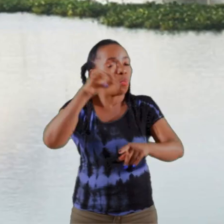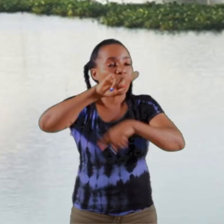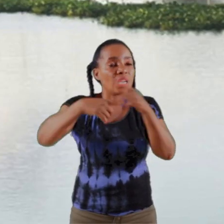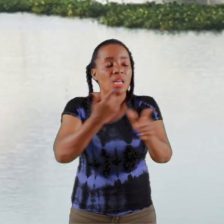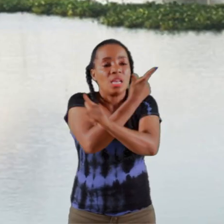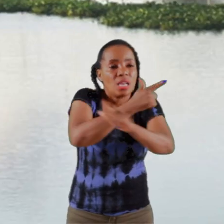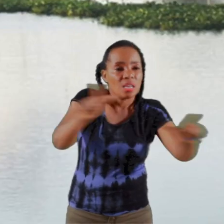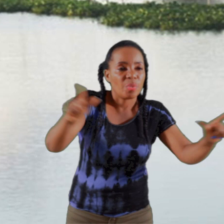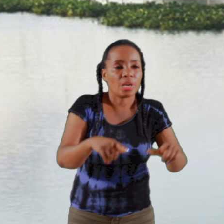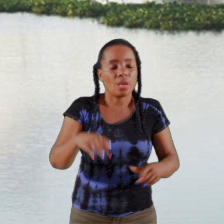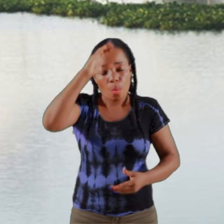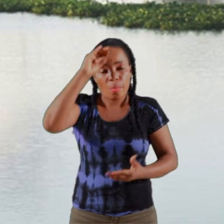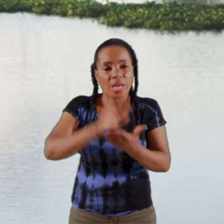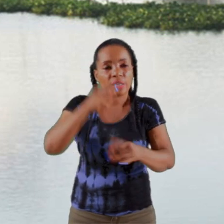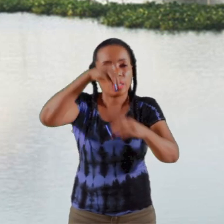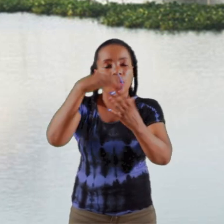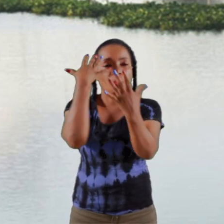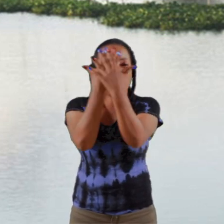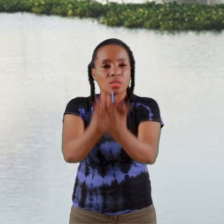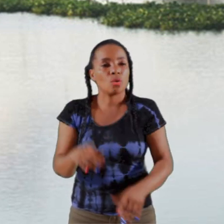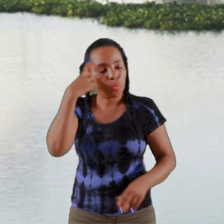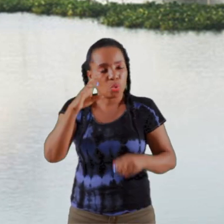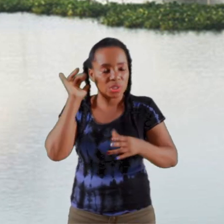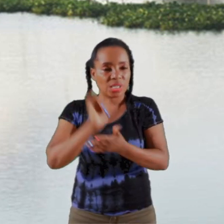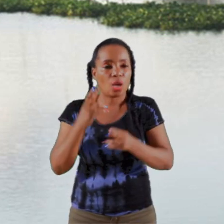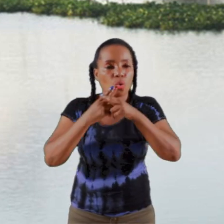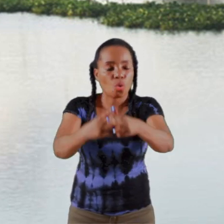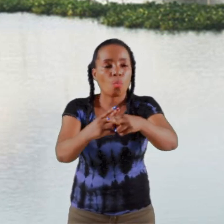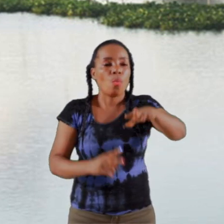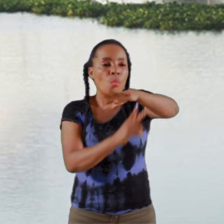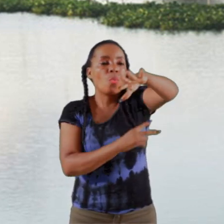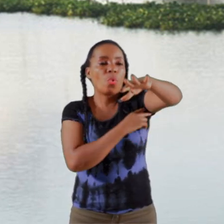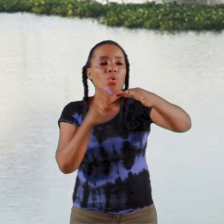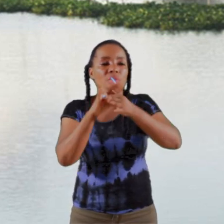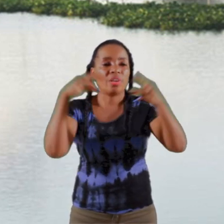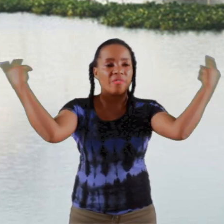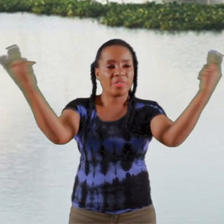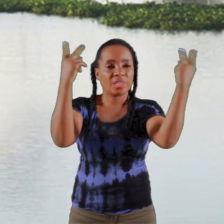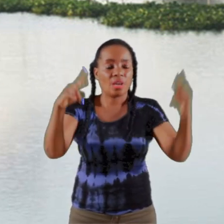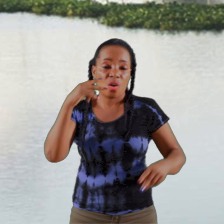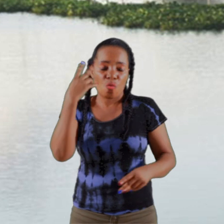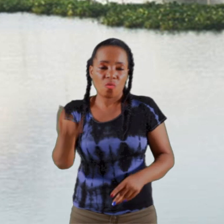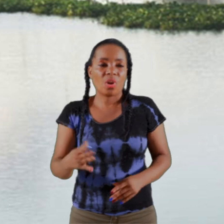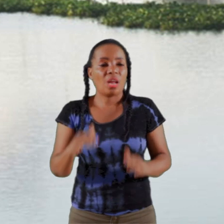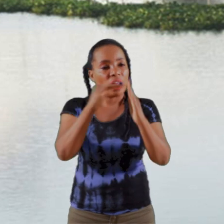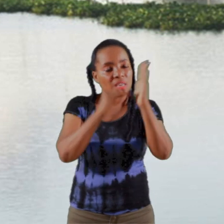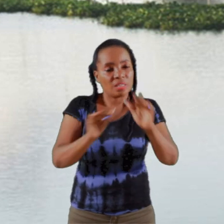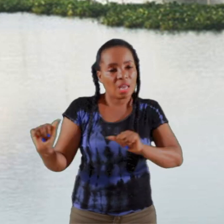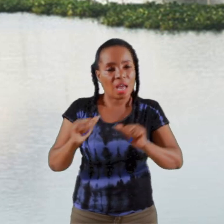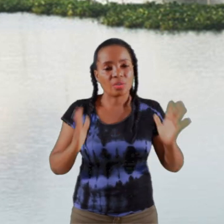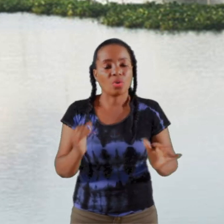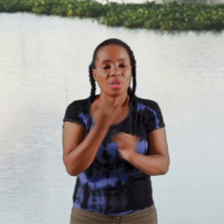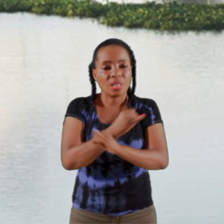pont de la Victoire de Grand Bassam. Voici ainsi les acteurs de l'indépendance de la Côte